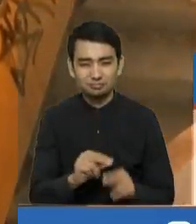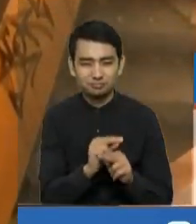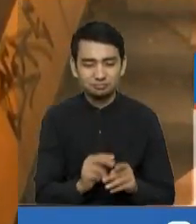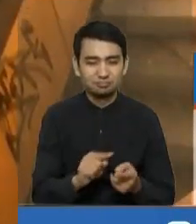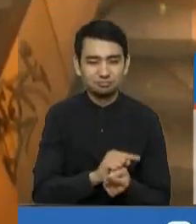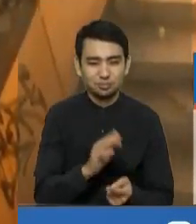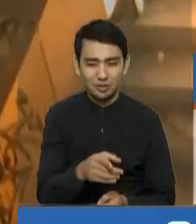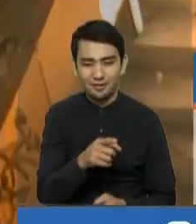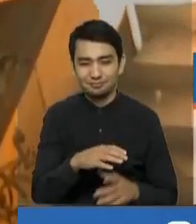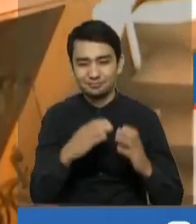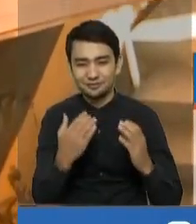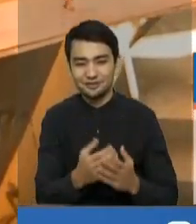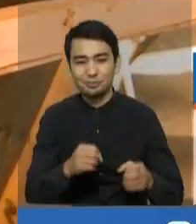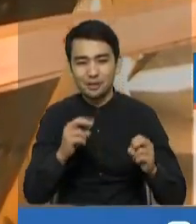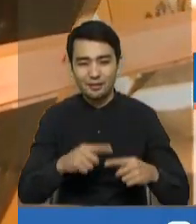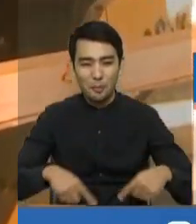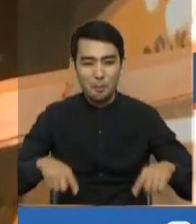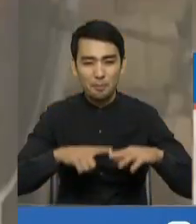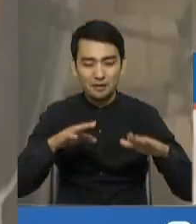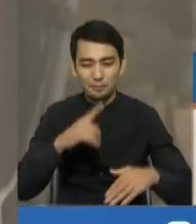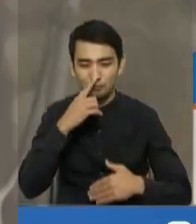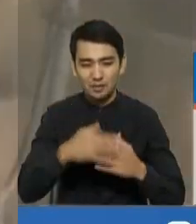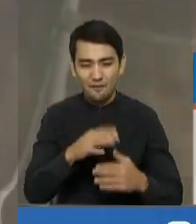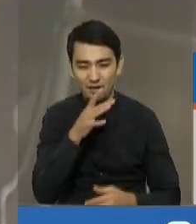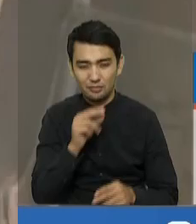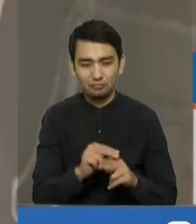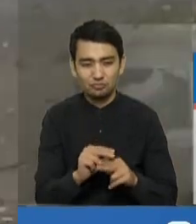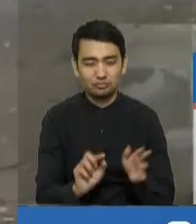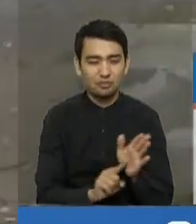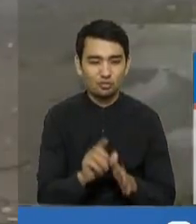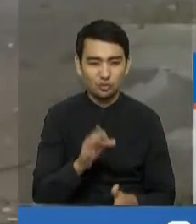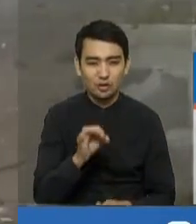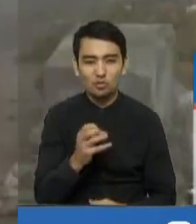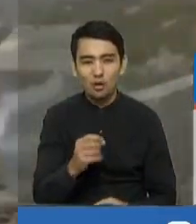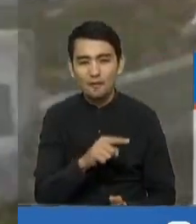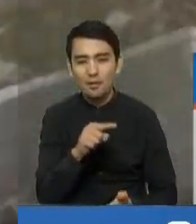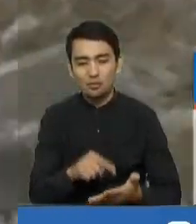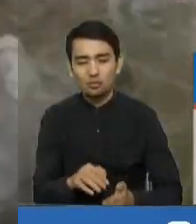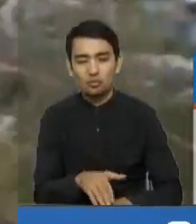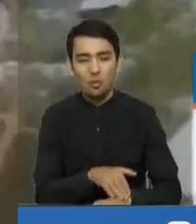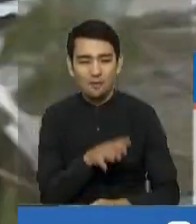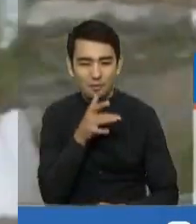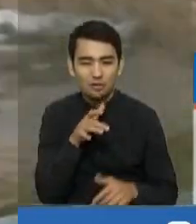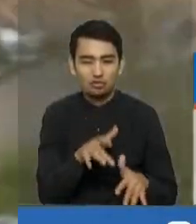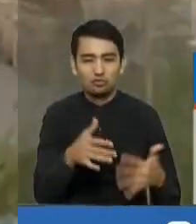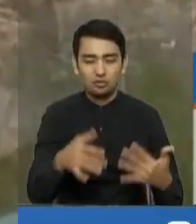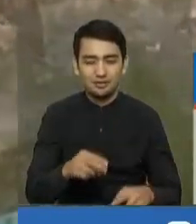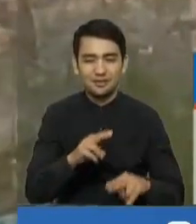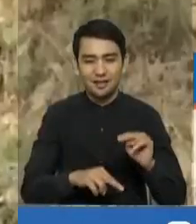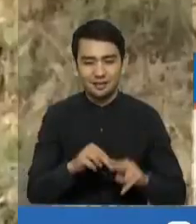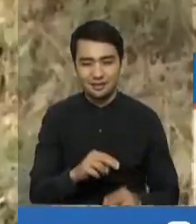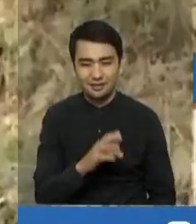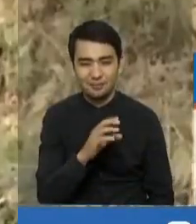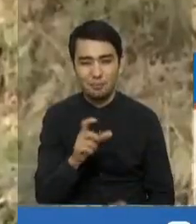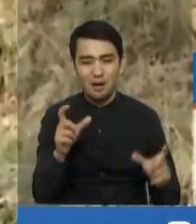издания и прилегающие территории займутся в ближайшее время ещё один вопрос который тянулся долгое время и теперь решён строительство сквера